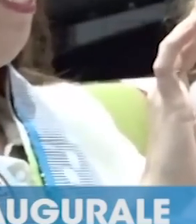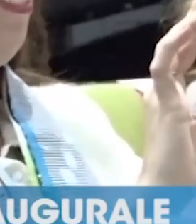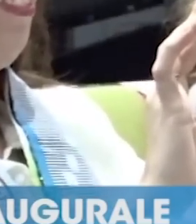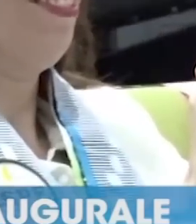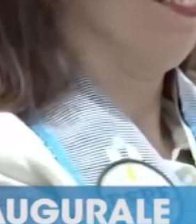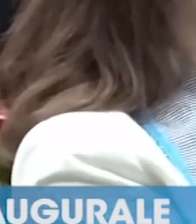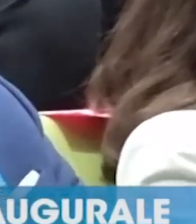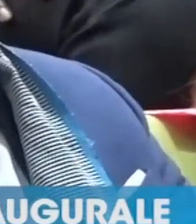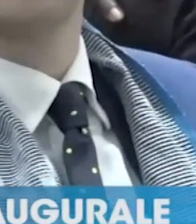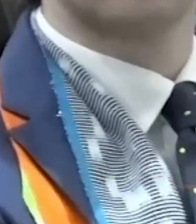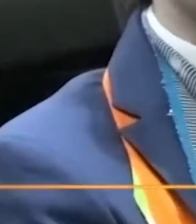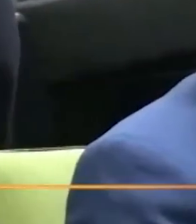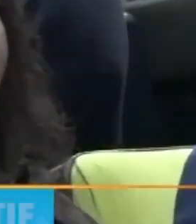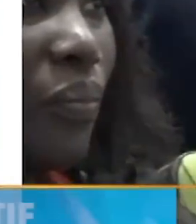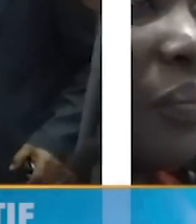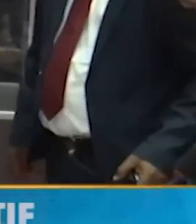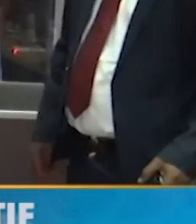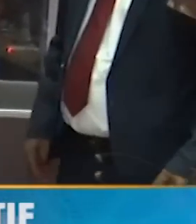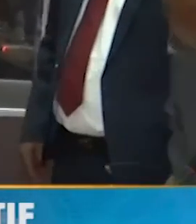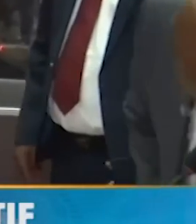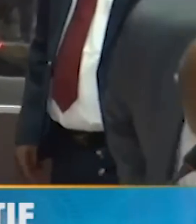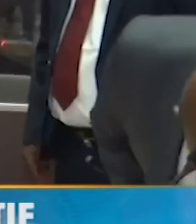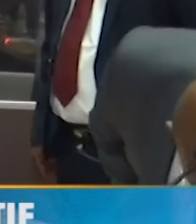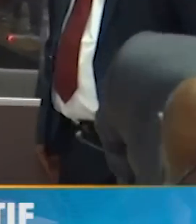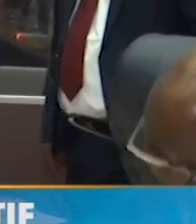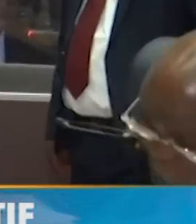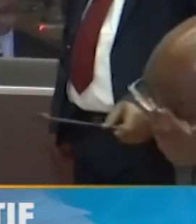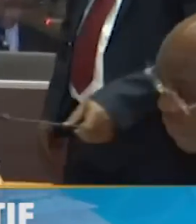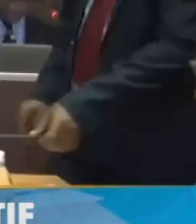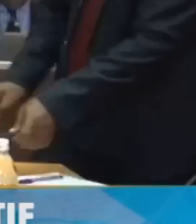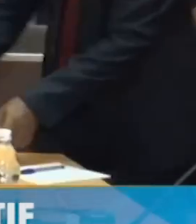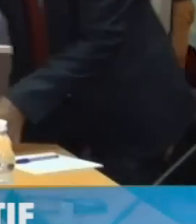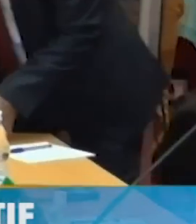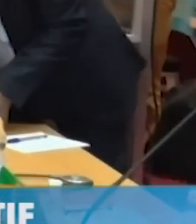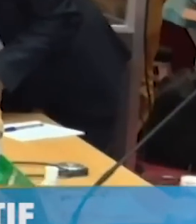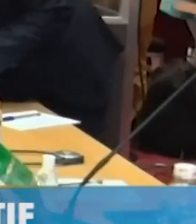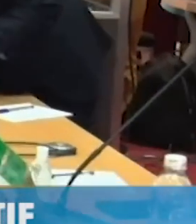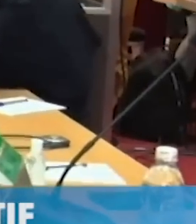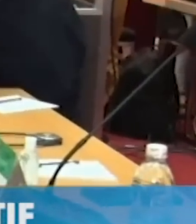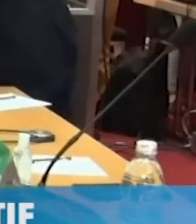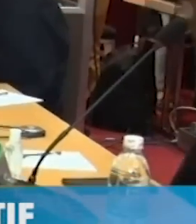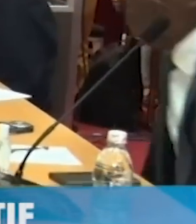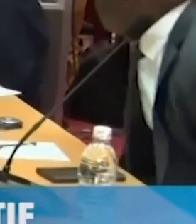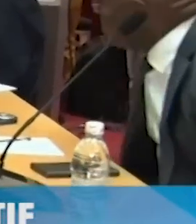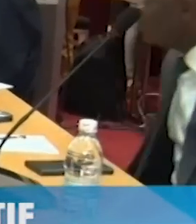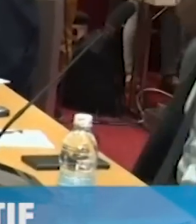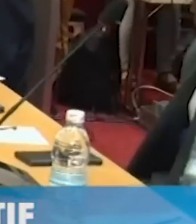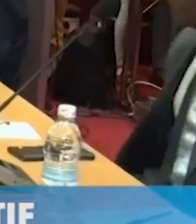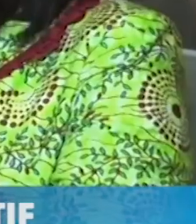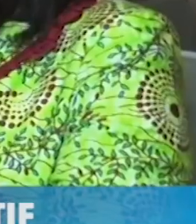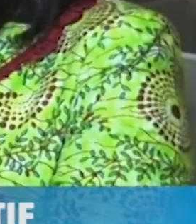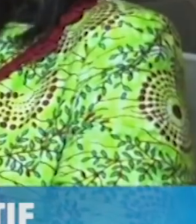cette édition. Les directeurs généraux des douanes des pays membres de la CEDEAO de la Mauritanie étaient réunis à Abidjan. Il s'est agi pour eux de